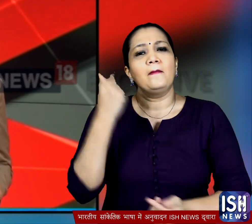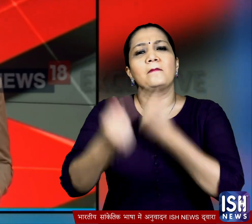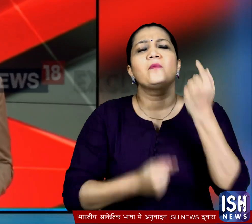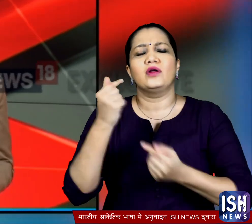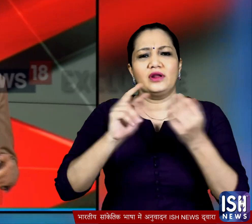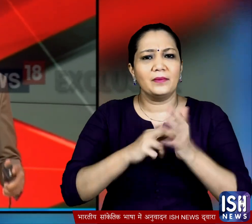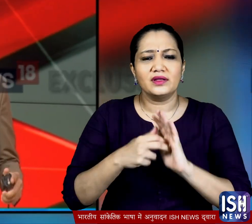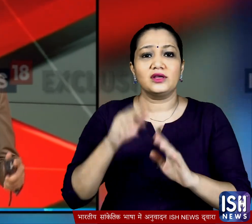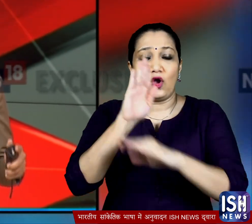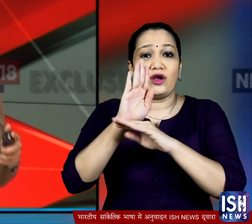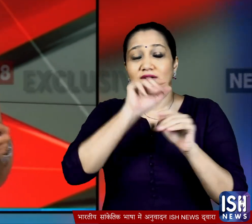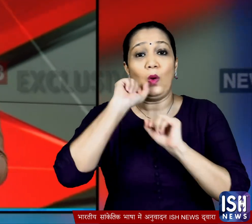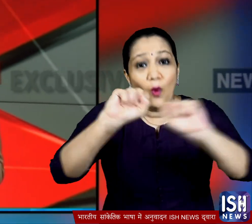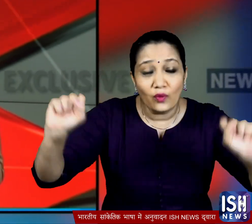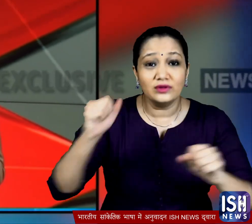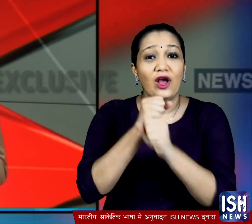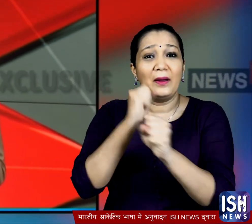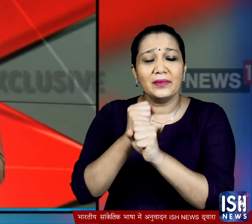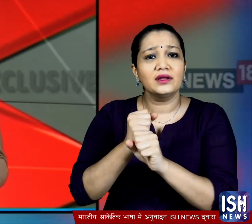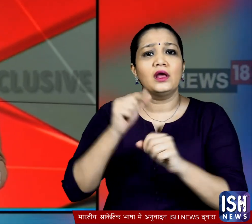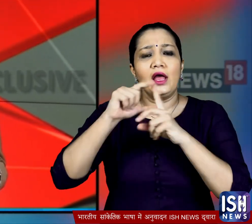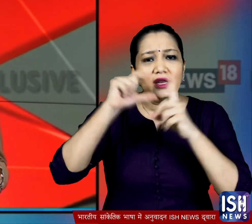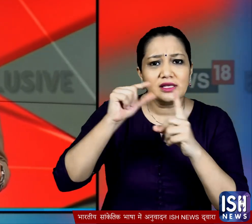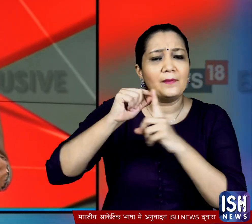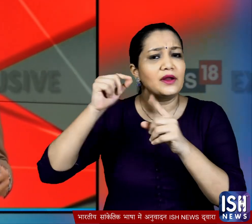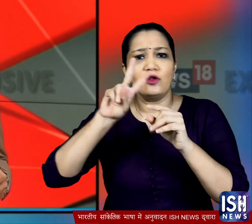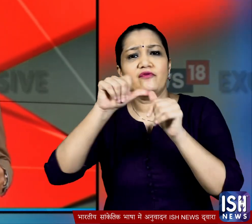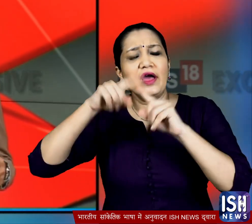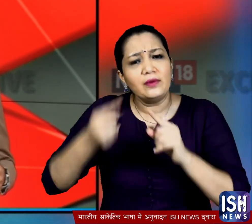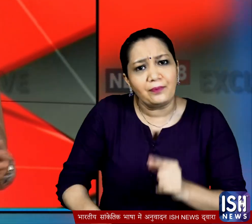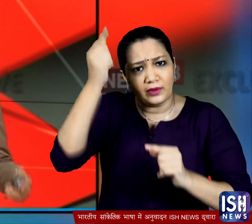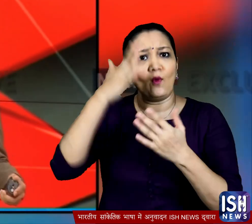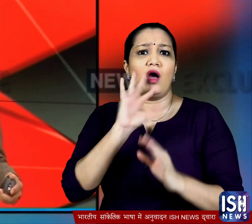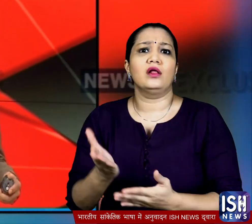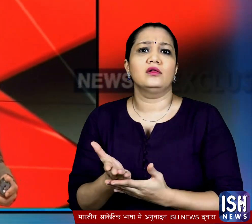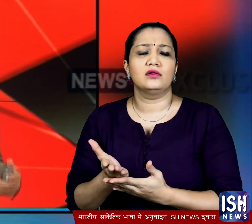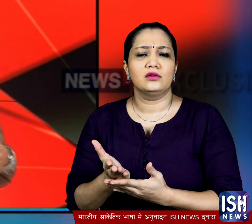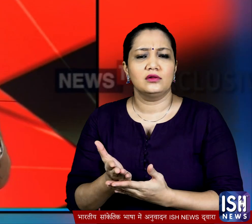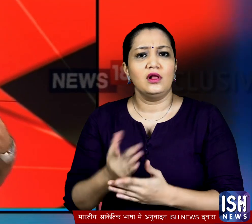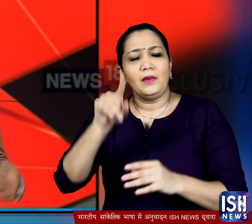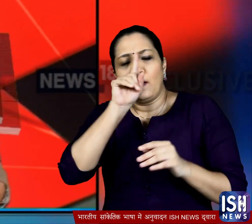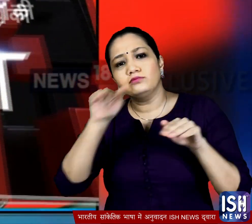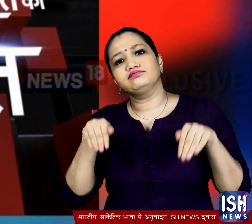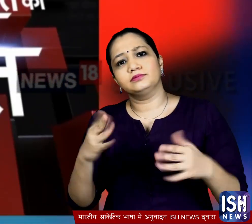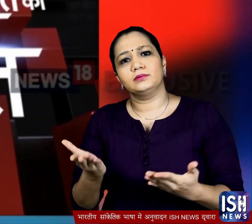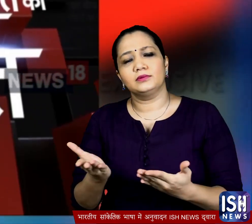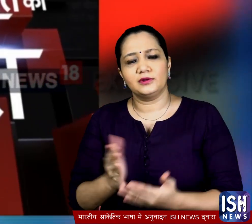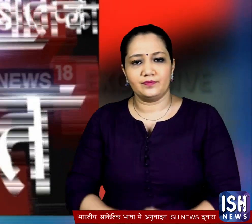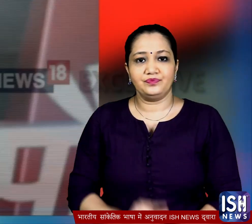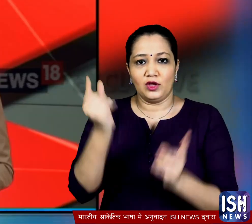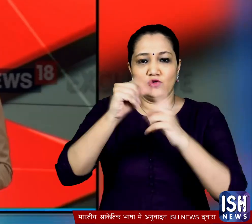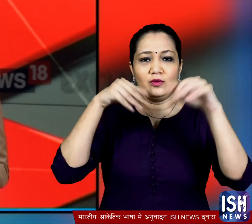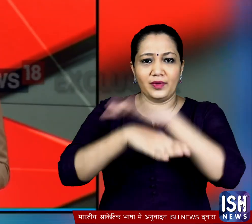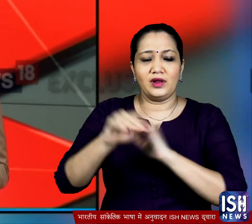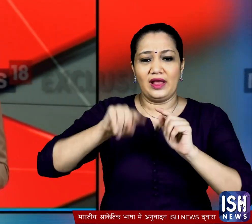राजनीति ही माना जा रहा है, क्योंकि कांग्रेस जिन राज्यों में सत्ता में है वहां डीजल पेट्रोल पर वैट की दर दिल्ली से ज्यादा है और कांग्रेस वहां चुप्पी साधे हुए।